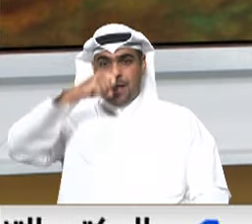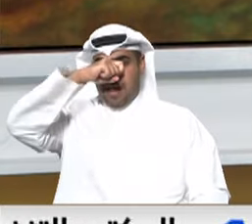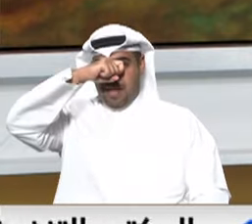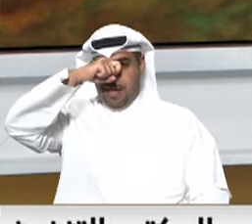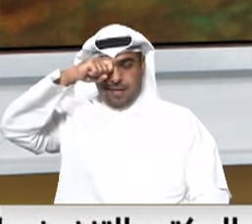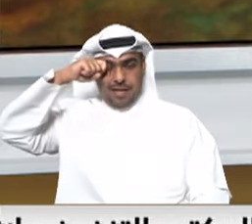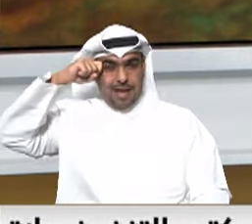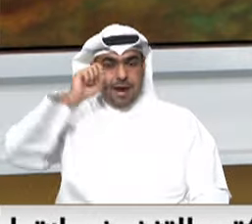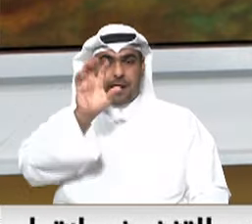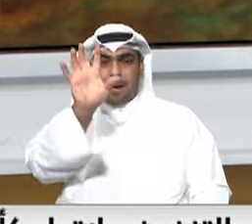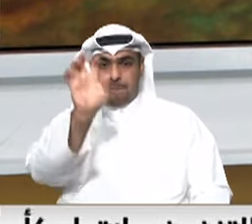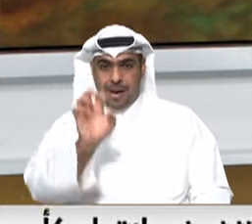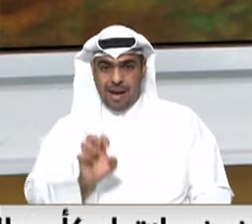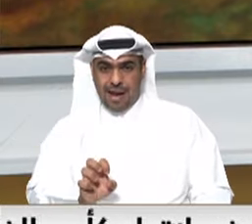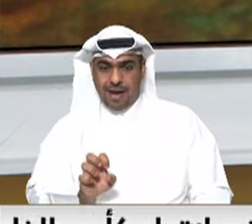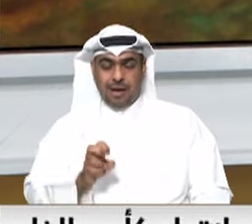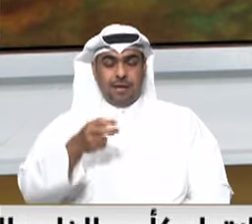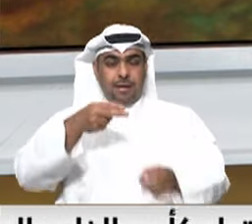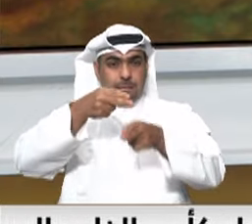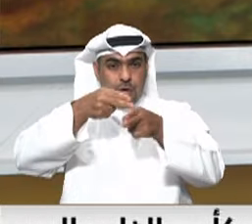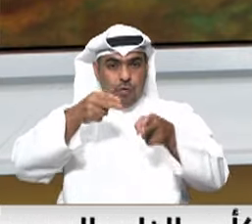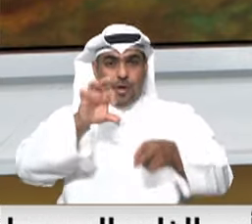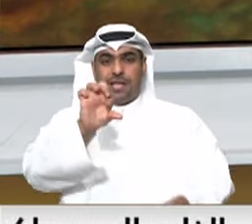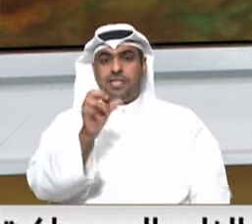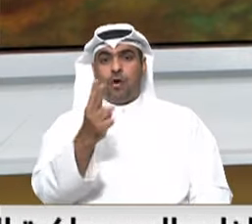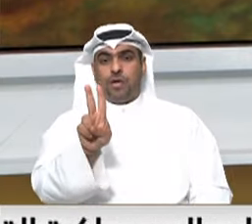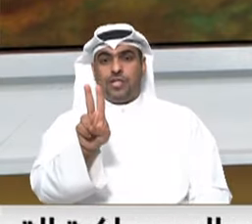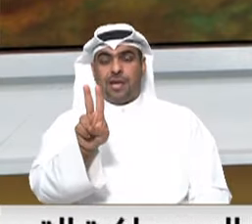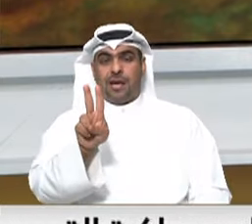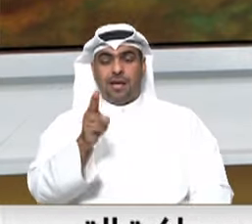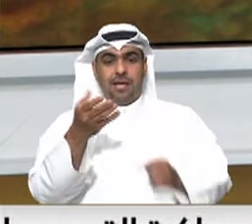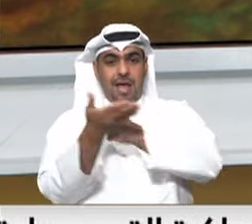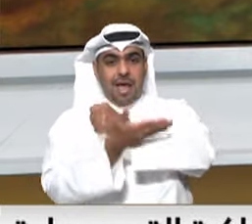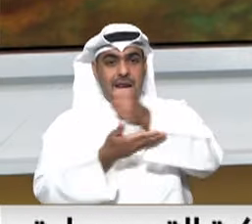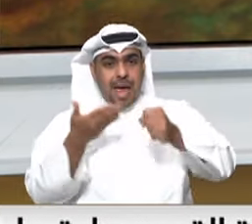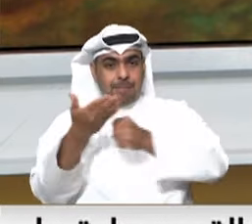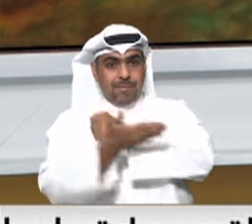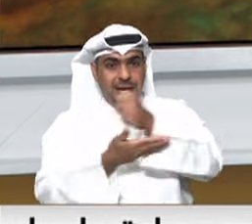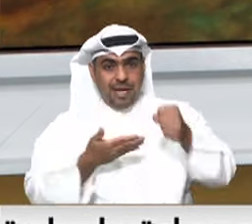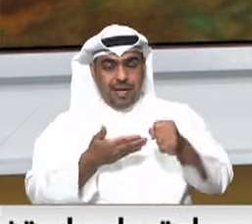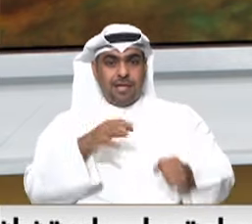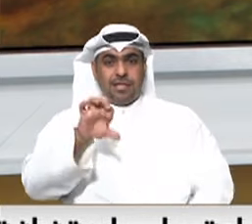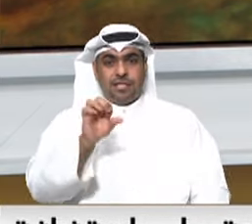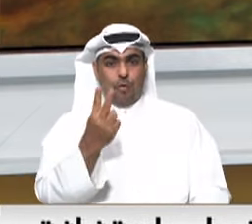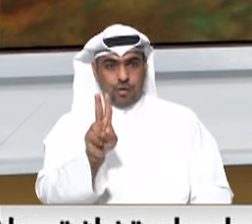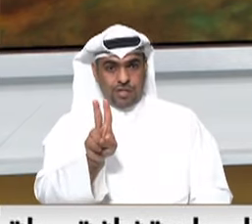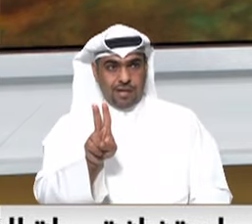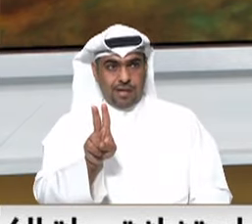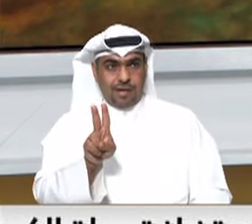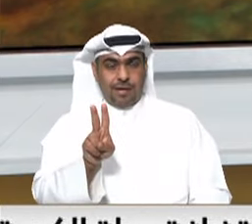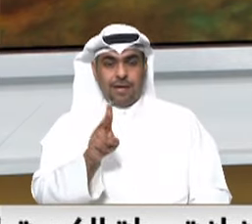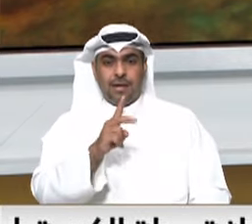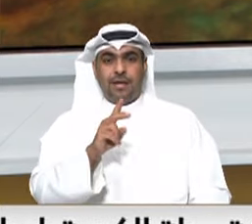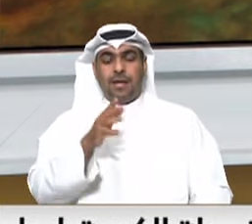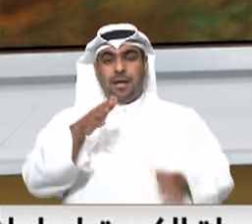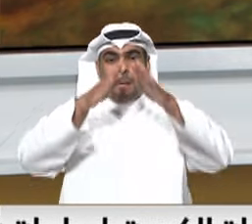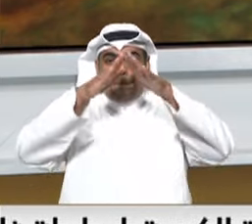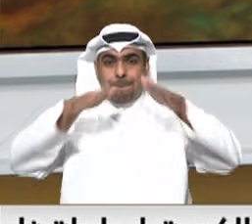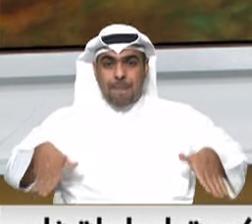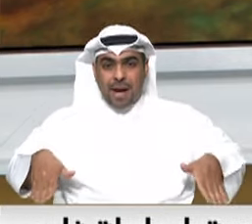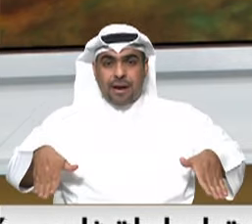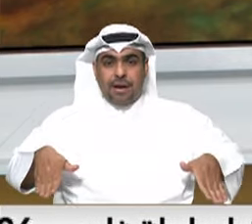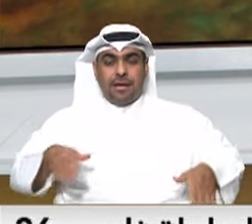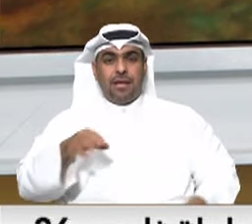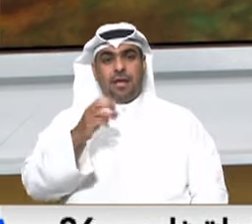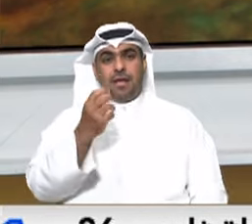في مدينة الكويت 29 درجة مئوية، العبدلي 29 درجة مئوية، الشقاية والسالمي 25 درجة مئوية.